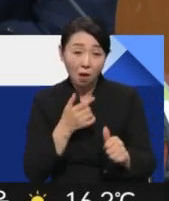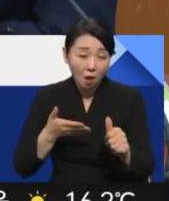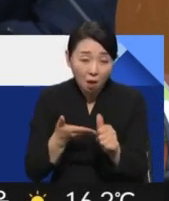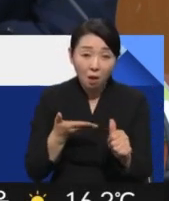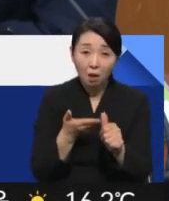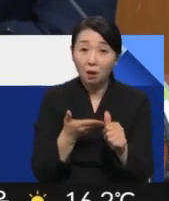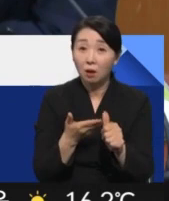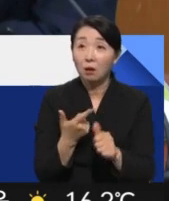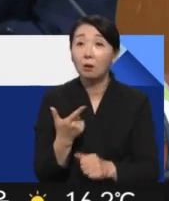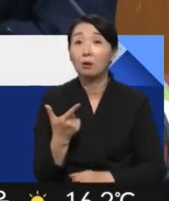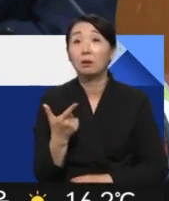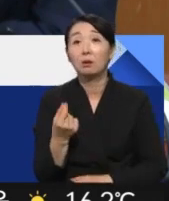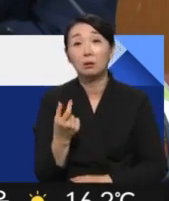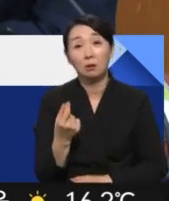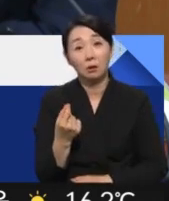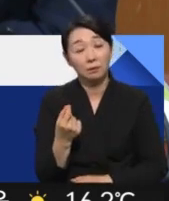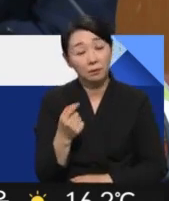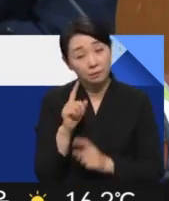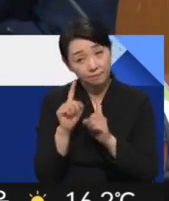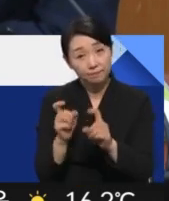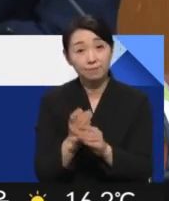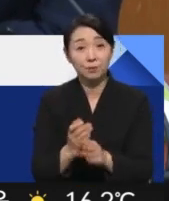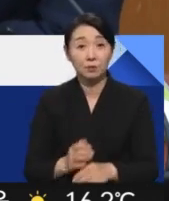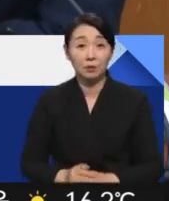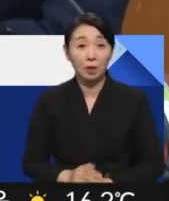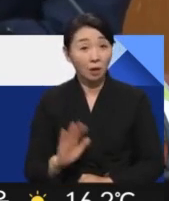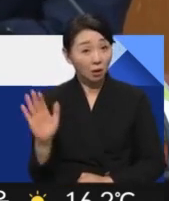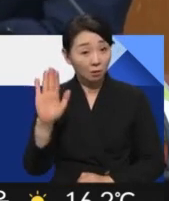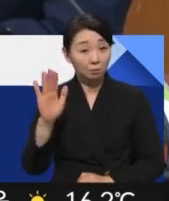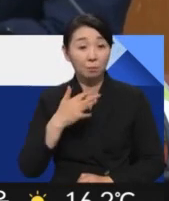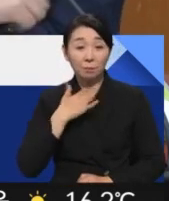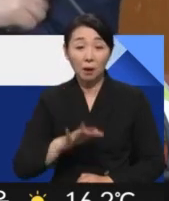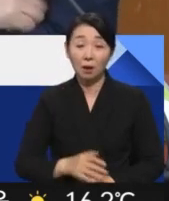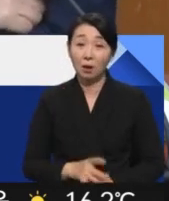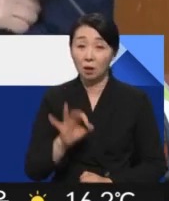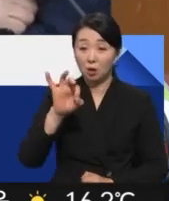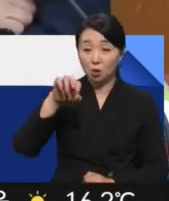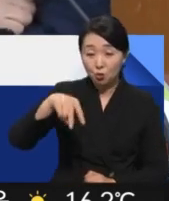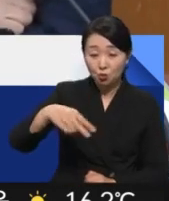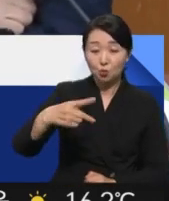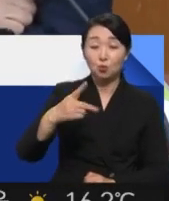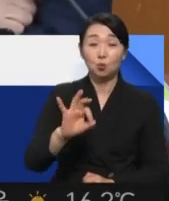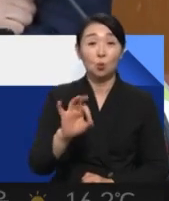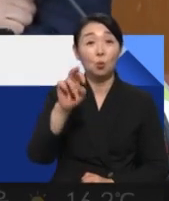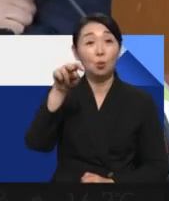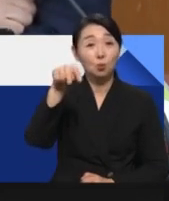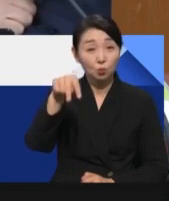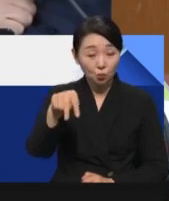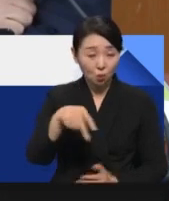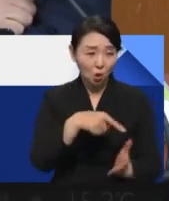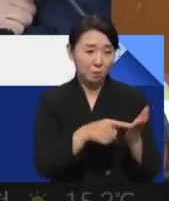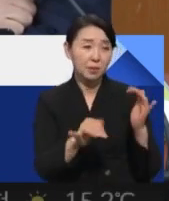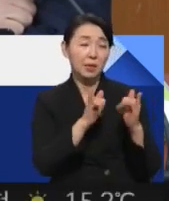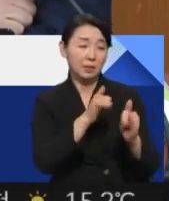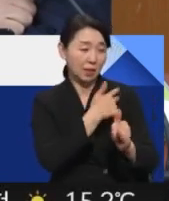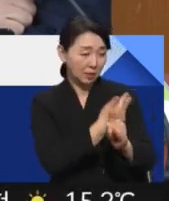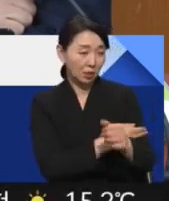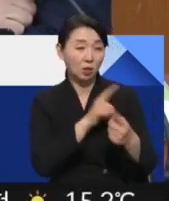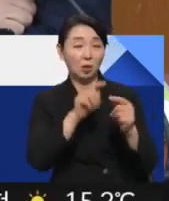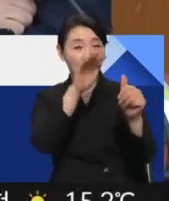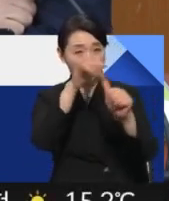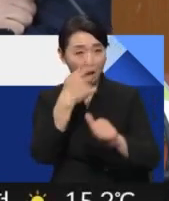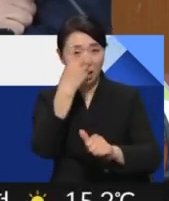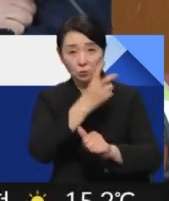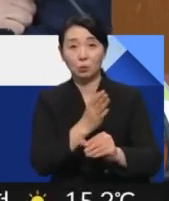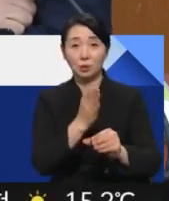있는 거 아닌가 라고 한 강한 의심이 듭니다. 전혀 아닙니다. 유동규는 별건 사건의 피의자의 자격으로 조사를 진행하고